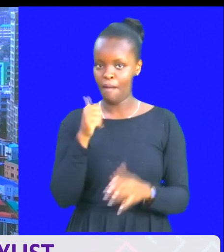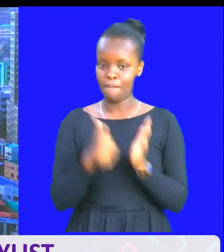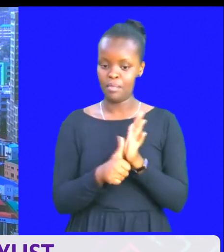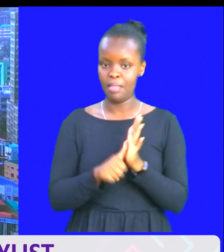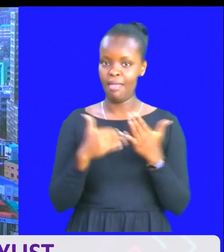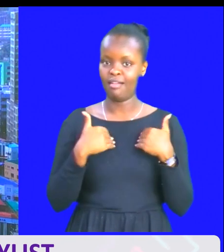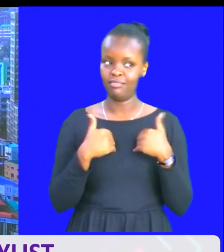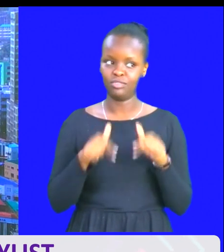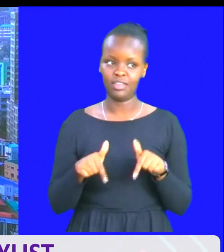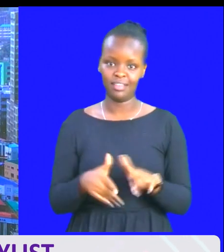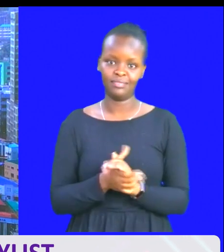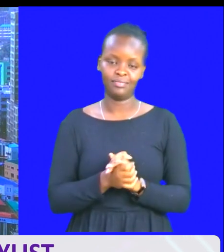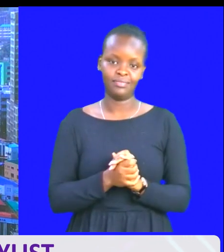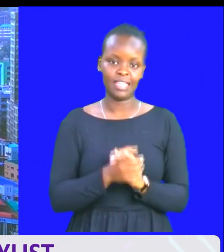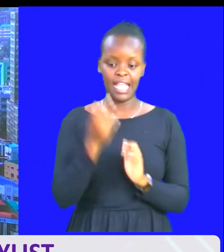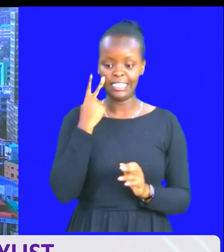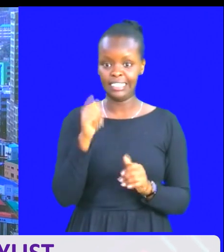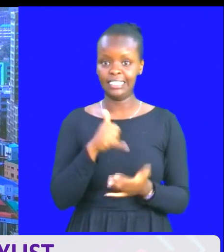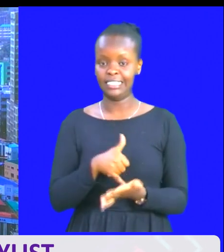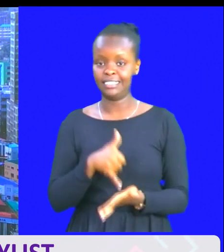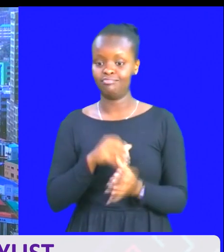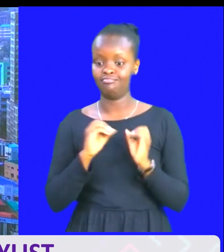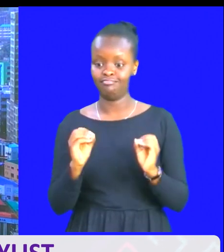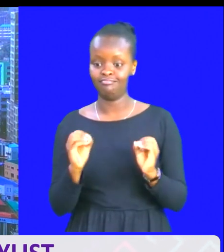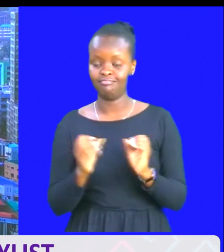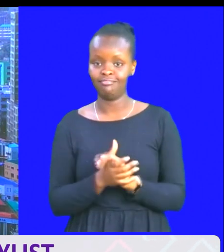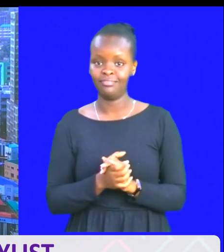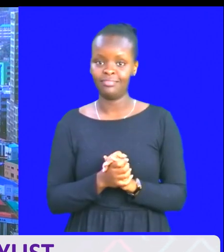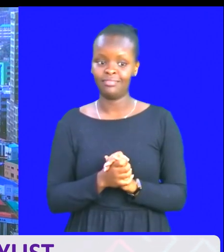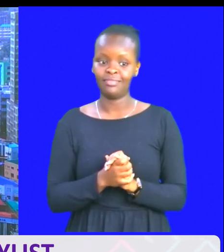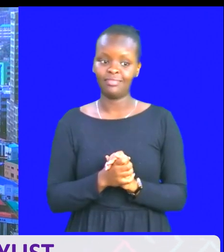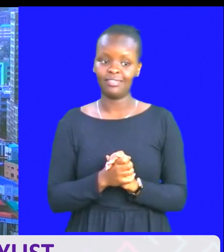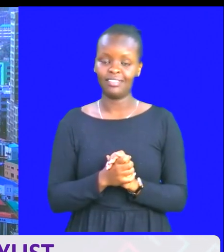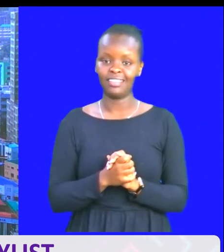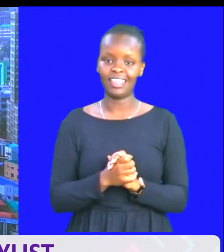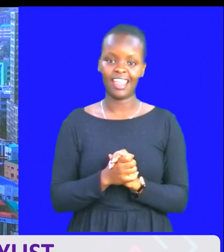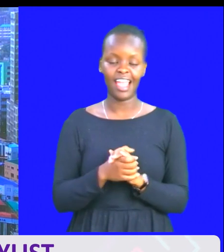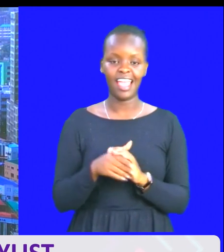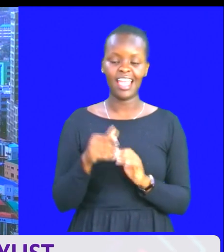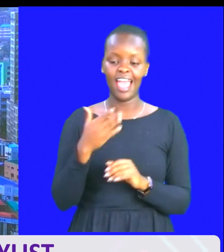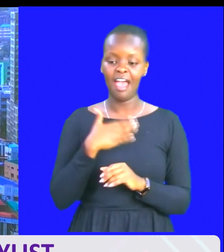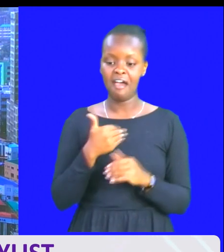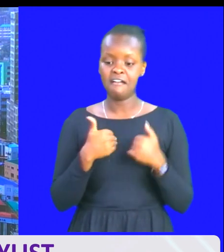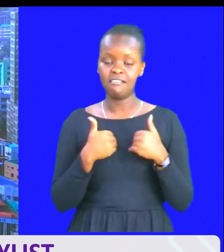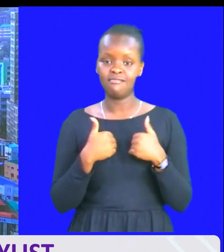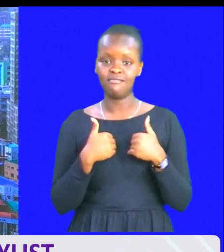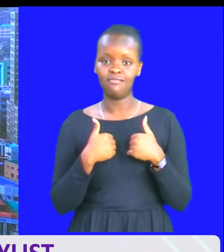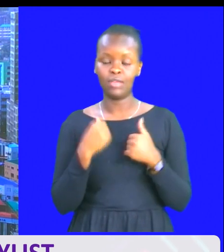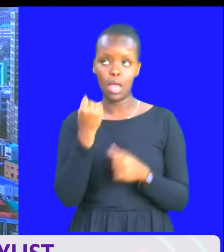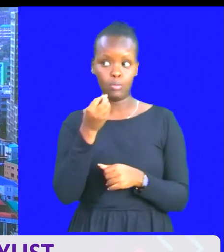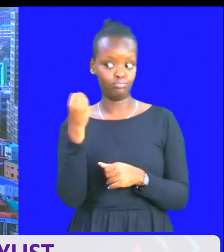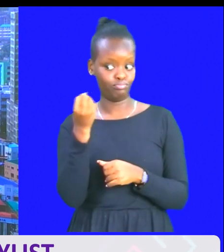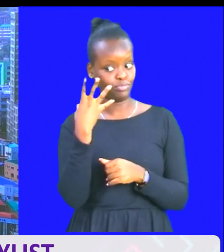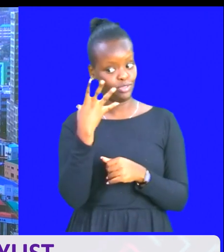seeing it. Lakini pale unaweza kumepata unaanza sana unaanza kusuka joka pretty girl pale ama pia baby boy